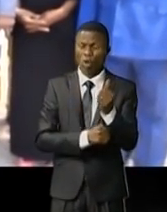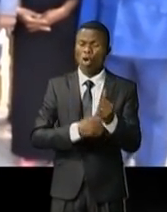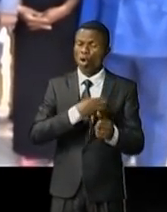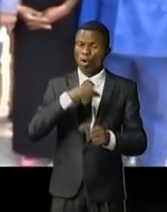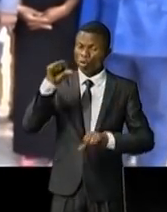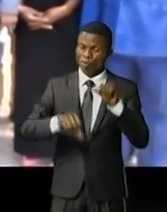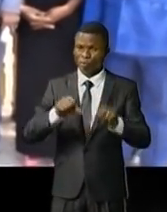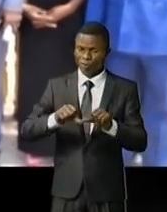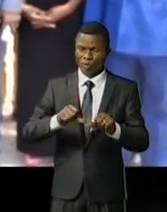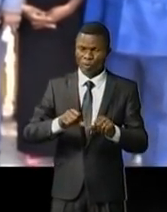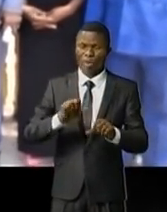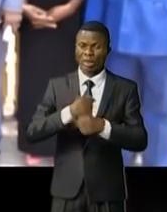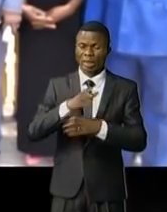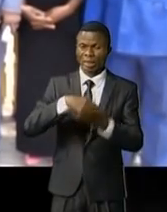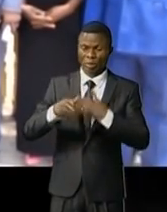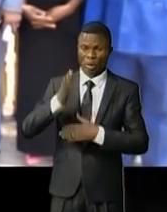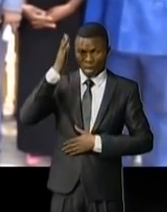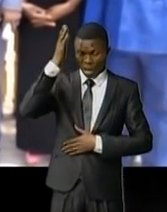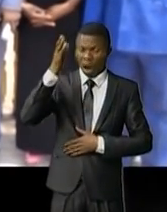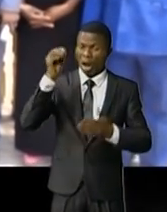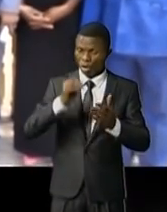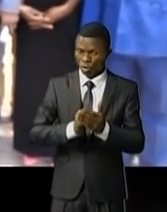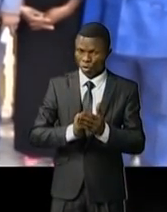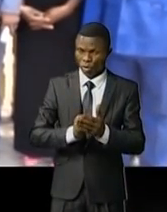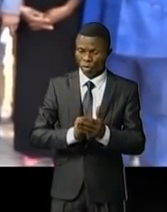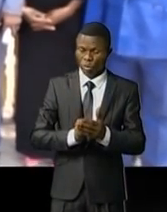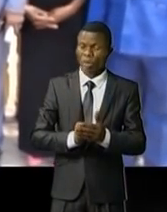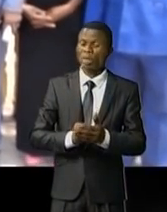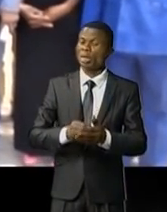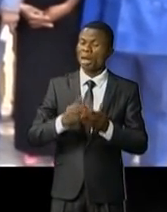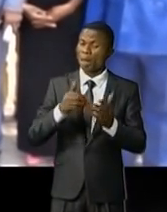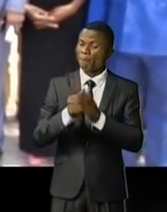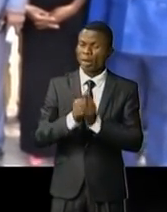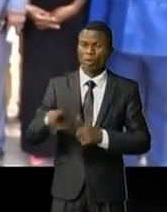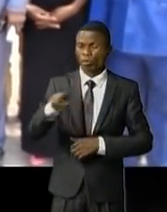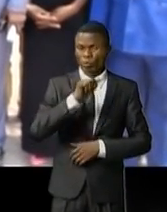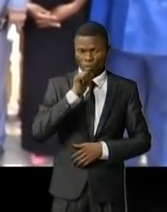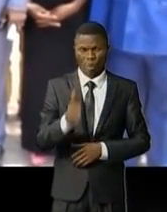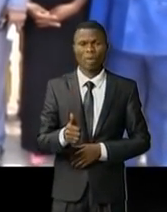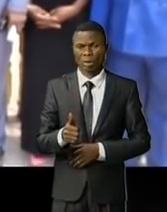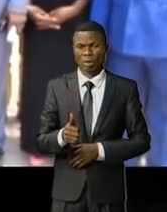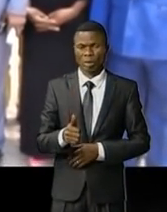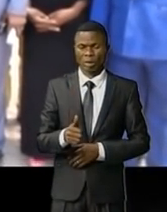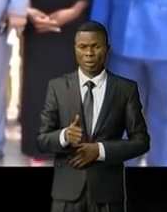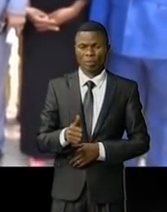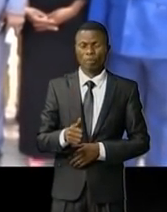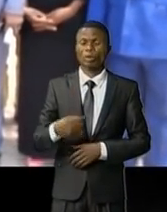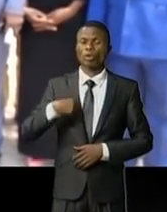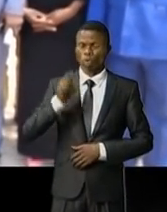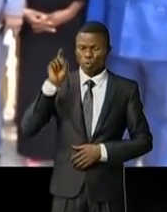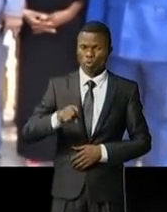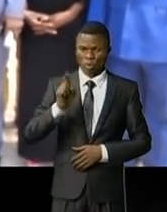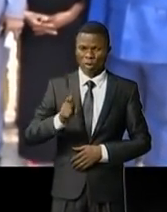prédateurs, car la prochaine fois ne tournera pas en leur faveur. On se tienne